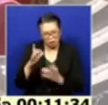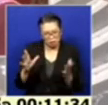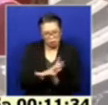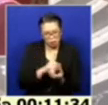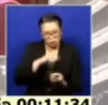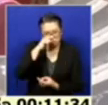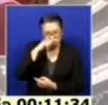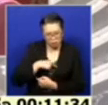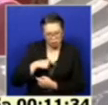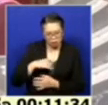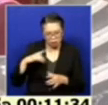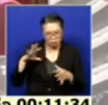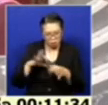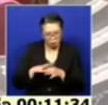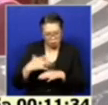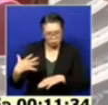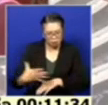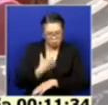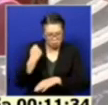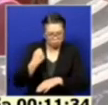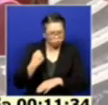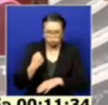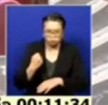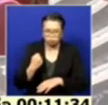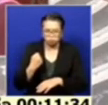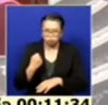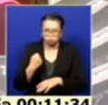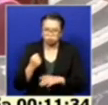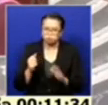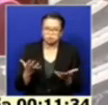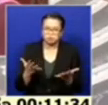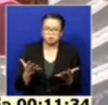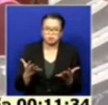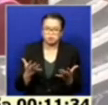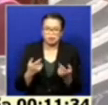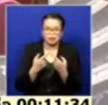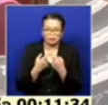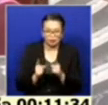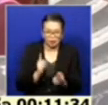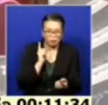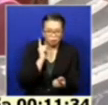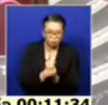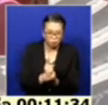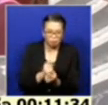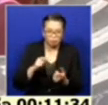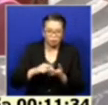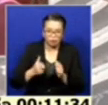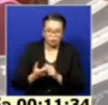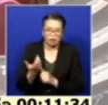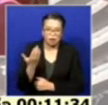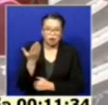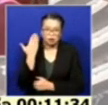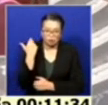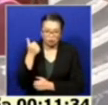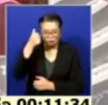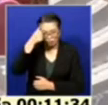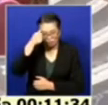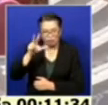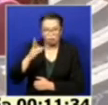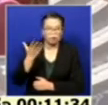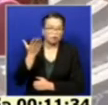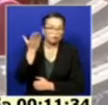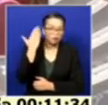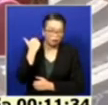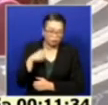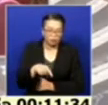ศก็ดีหรือความมั่นคงก็ดีความหมายก็คือไม่น่าจะเป็นผู้ที่เป็น